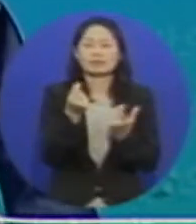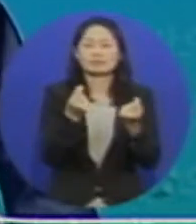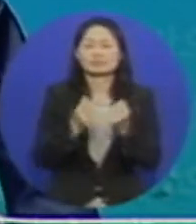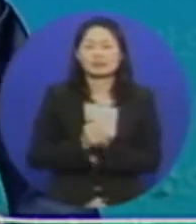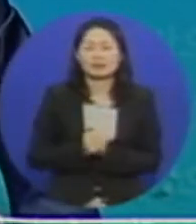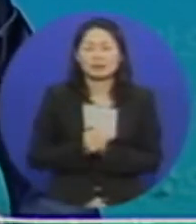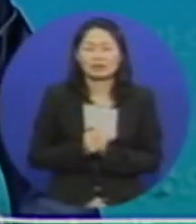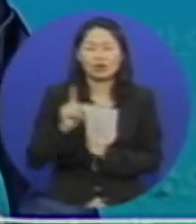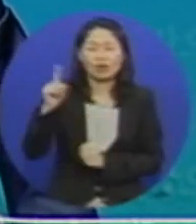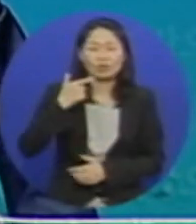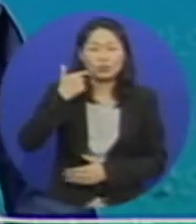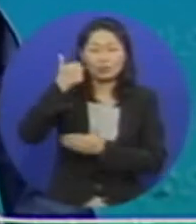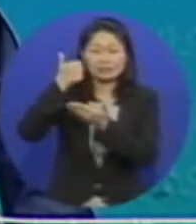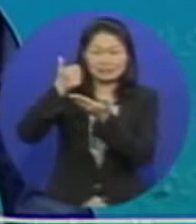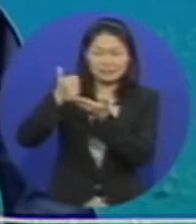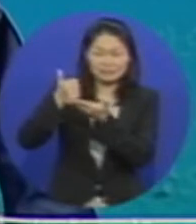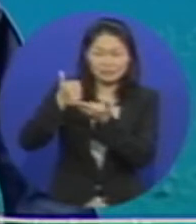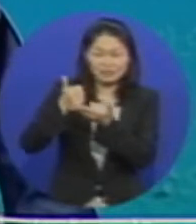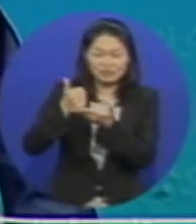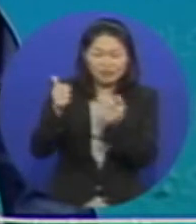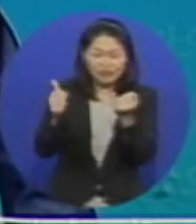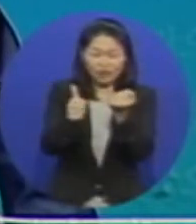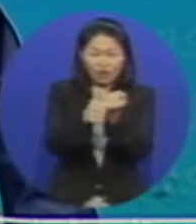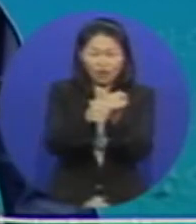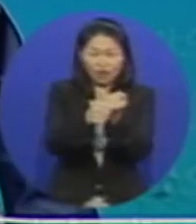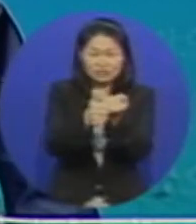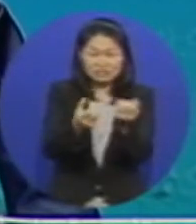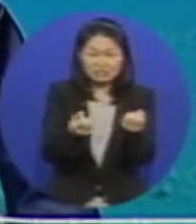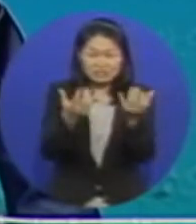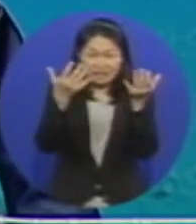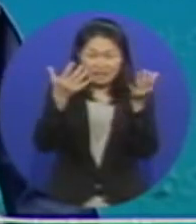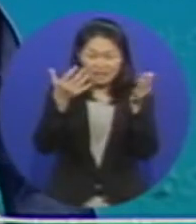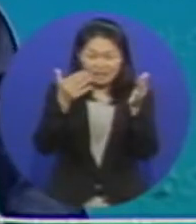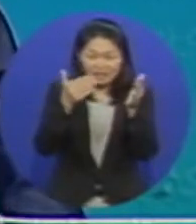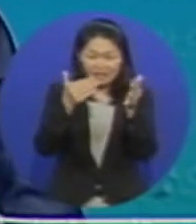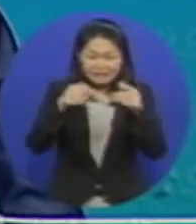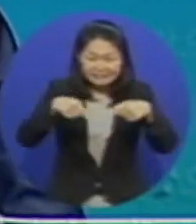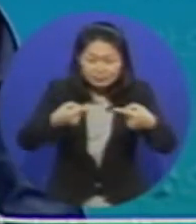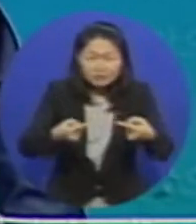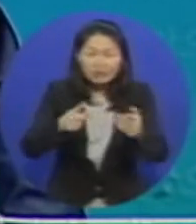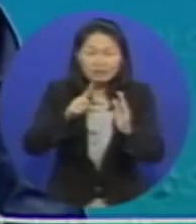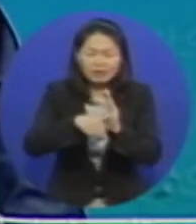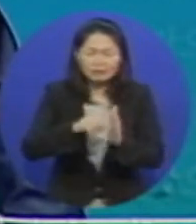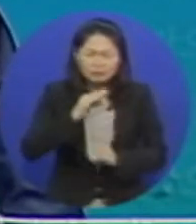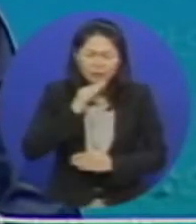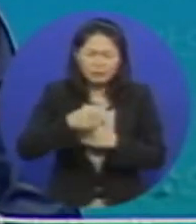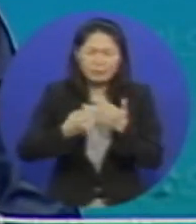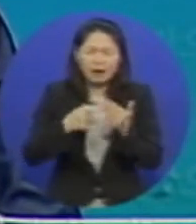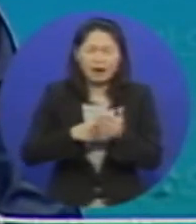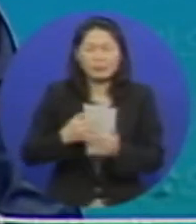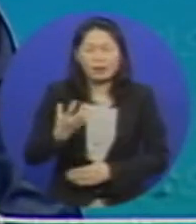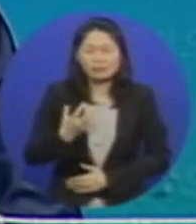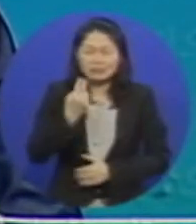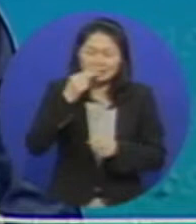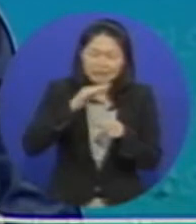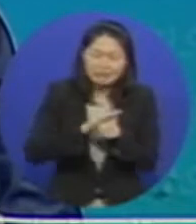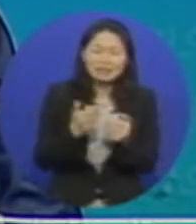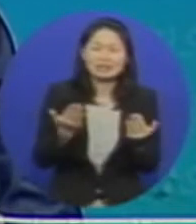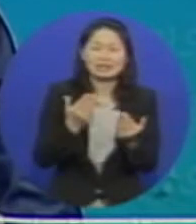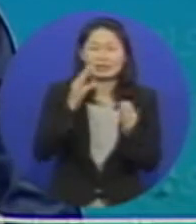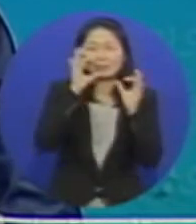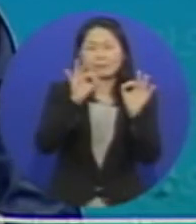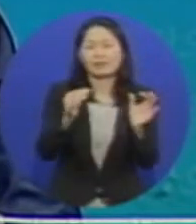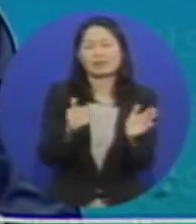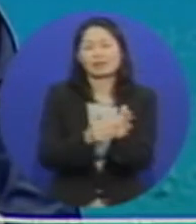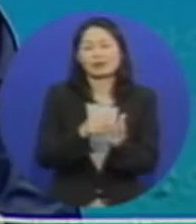어느 목사님께서 결혼식장에 가셨다가 정말 마음 아프고 기가막힌 이를 보셔도